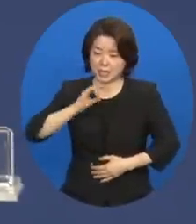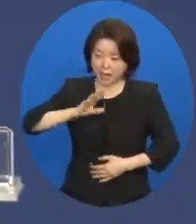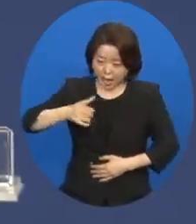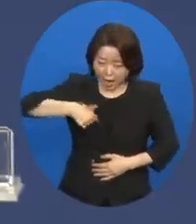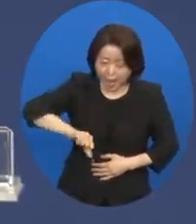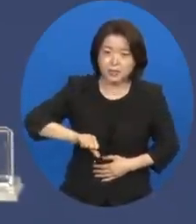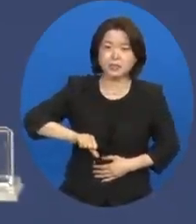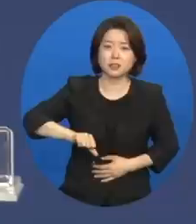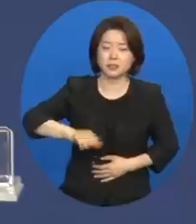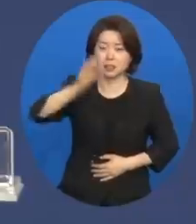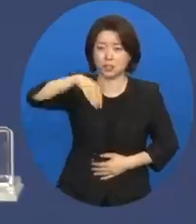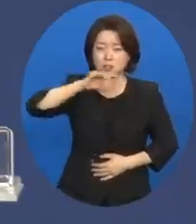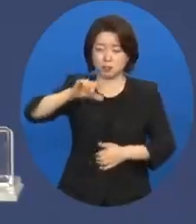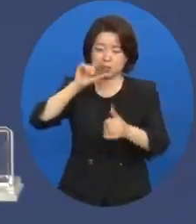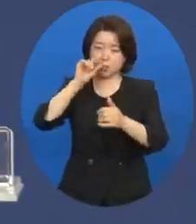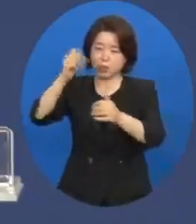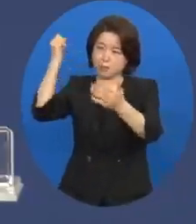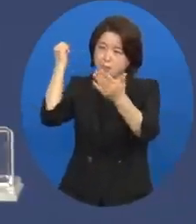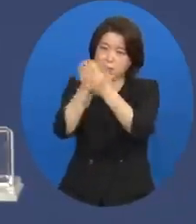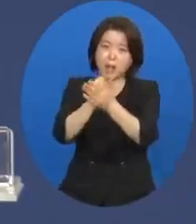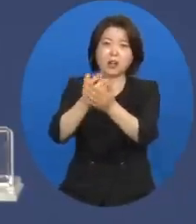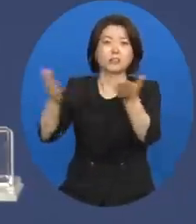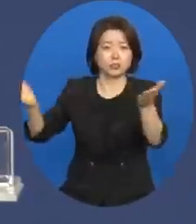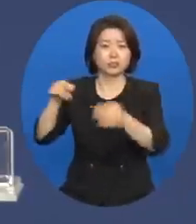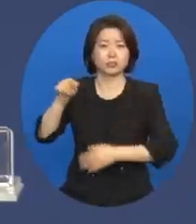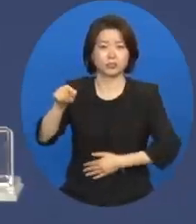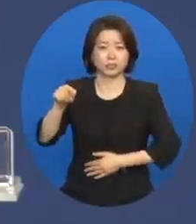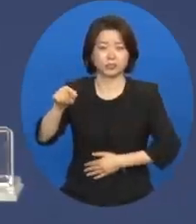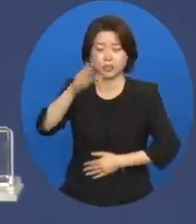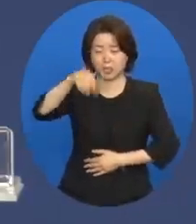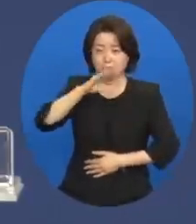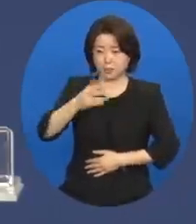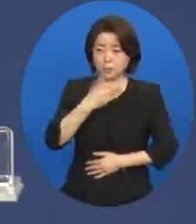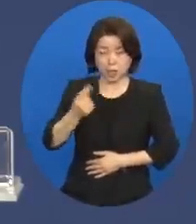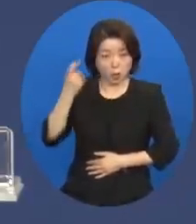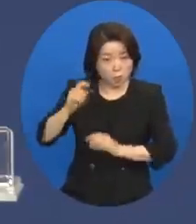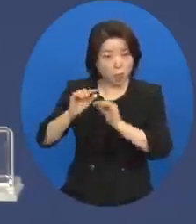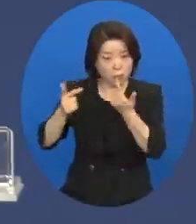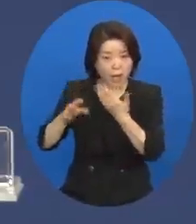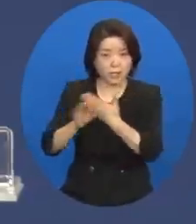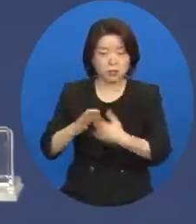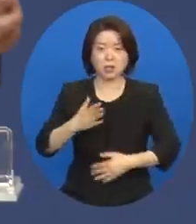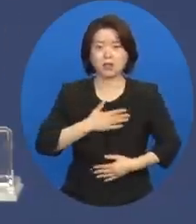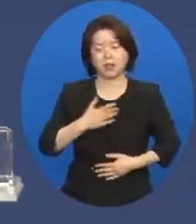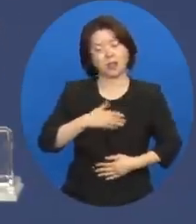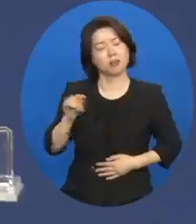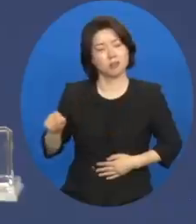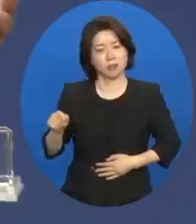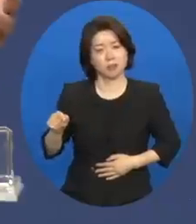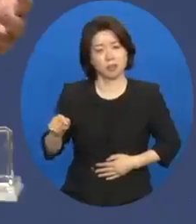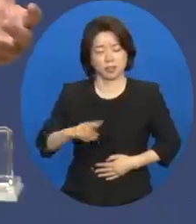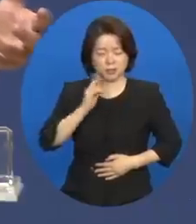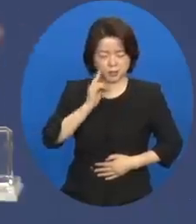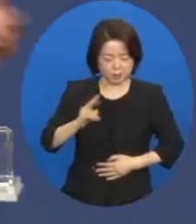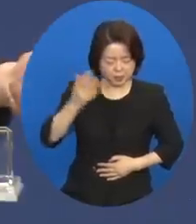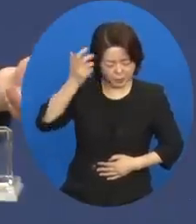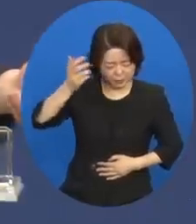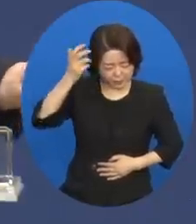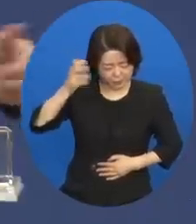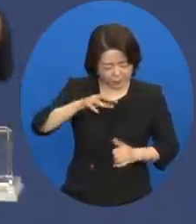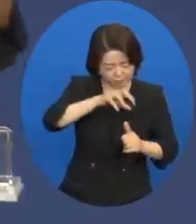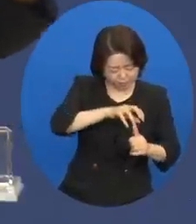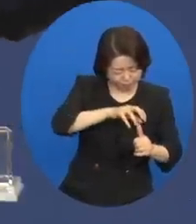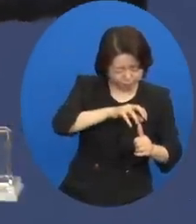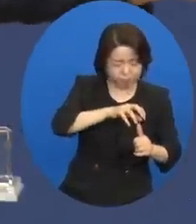아들을 십자가에 죽이기까지 하신 이 십자가의 복음이 아니고는 나를 이 끔찍한 영혼의